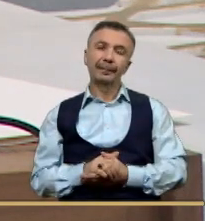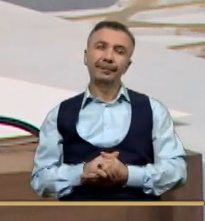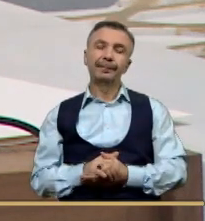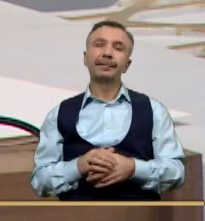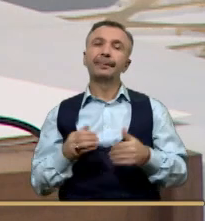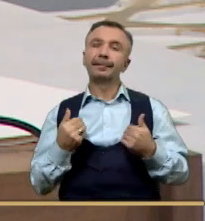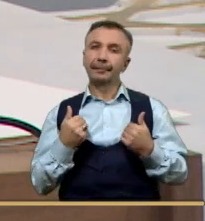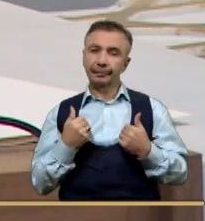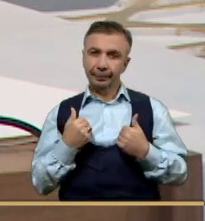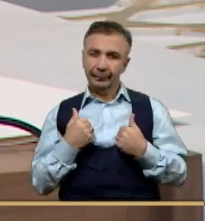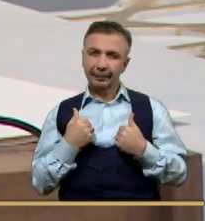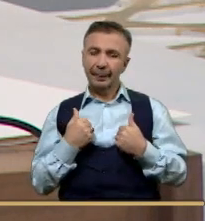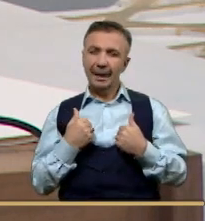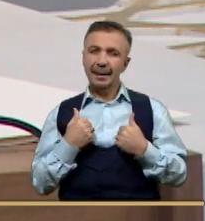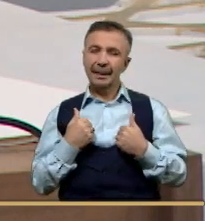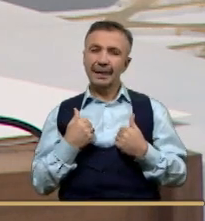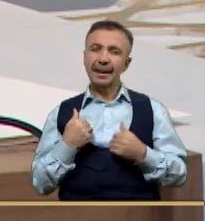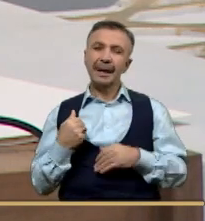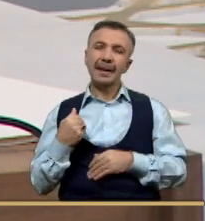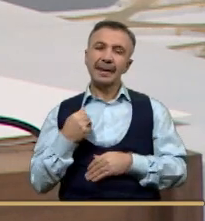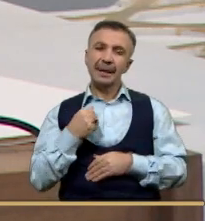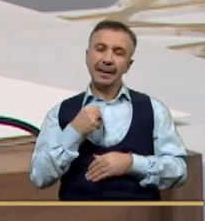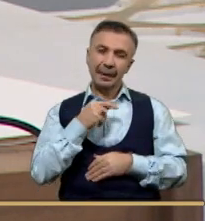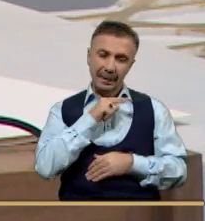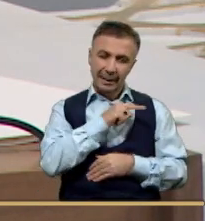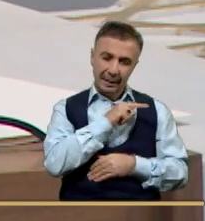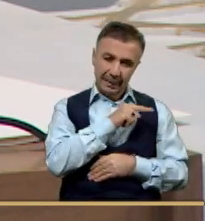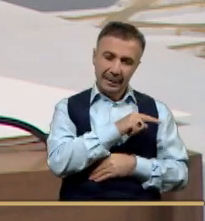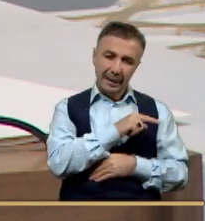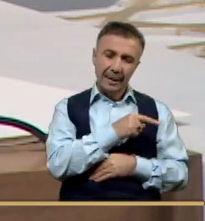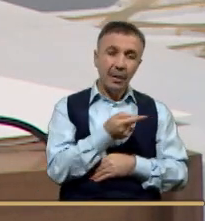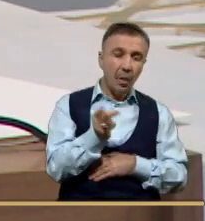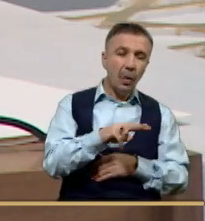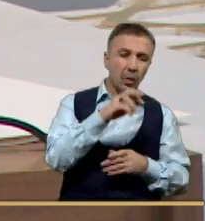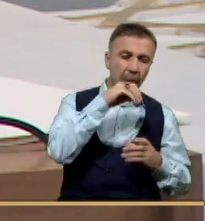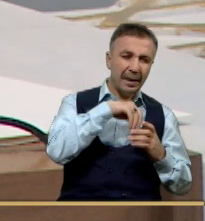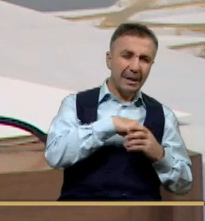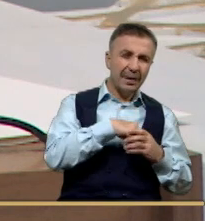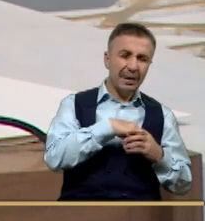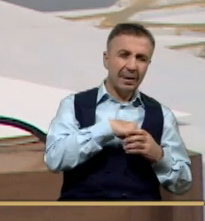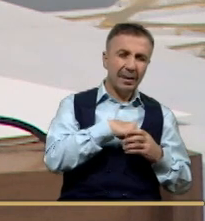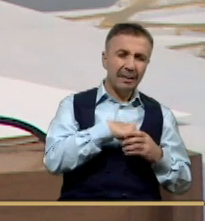ben seni öldürmek için elimi sana uzatmam.